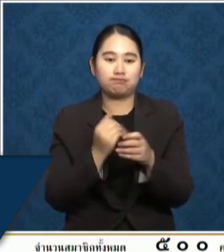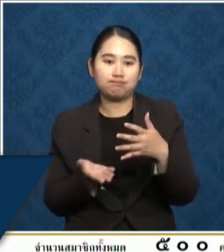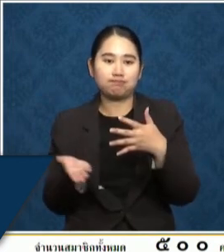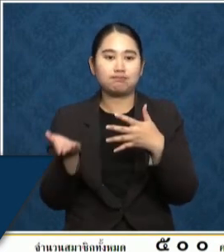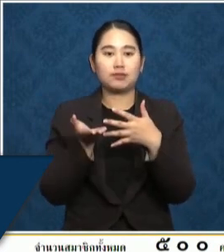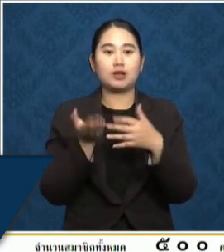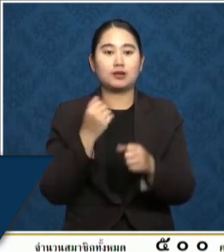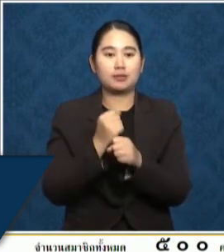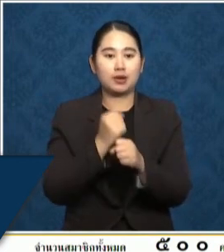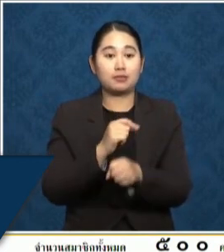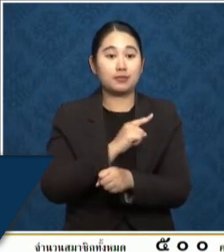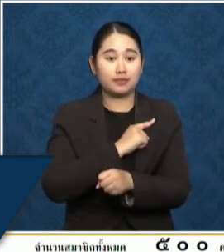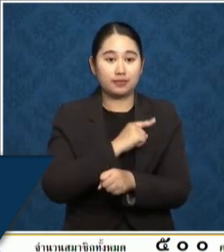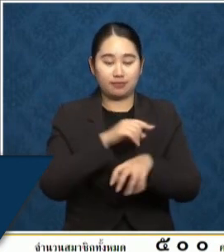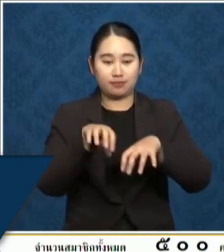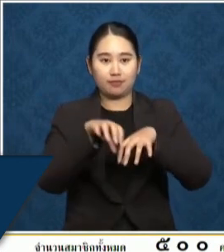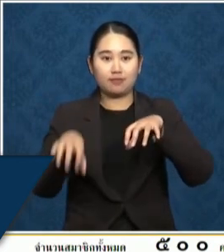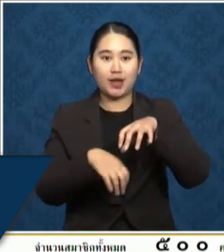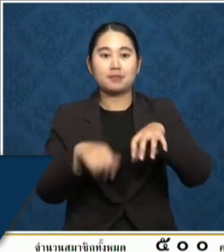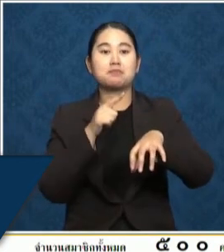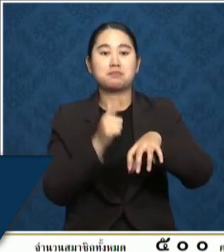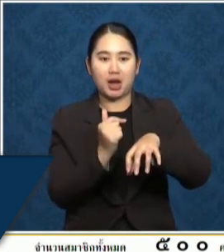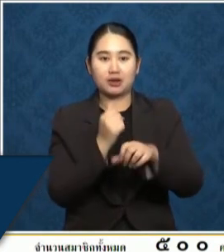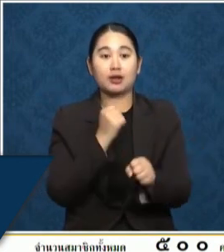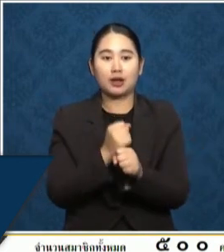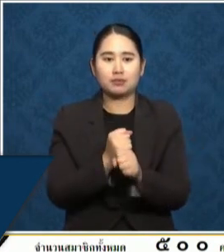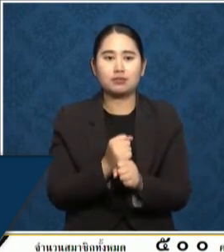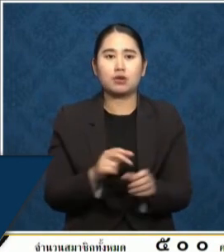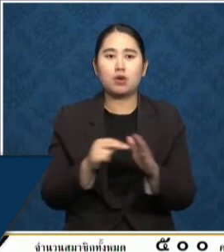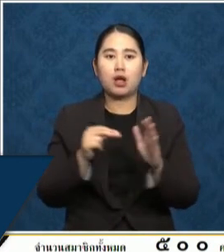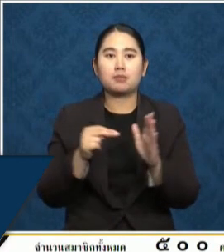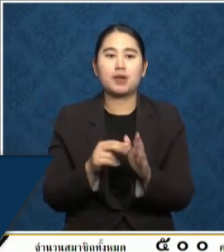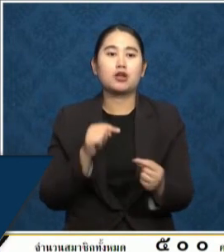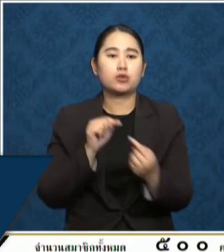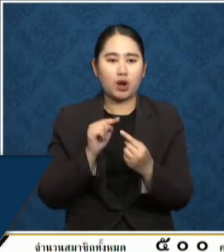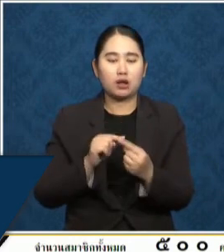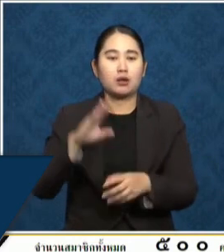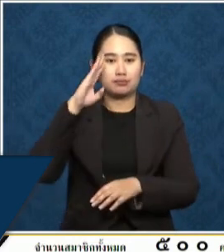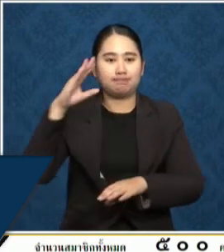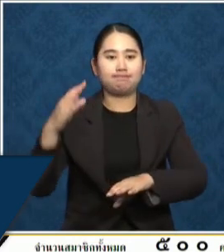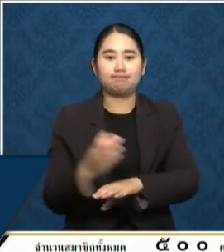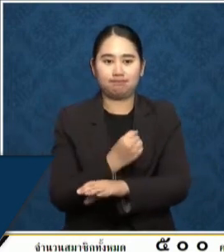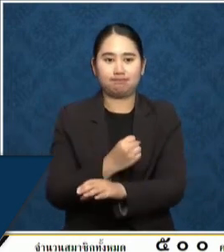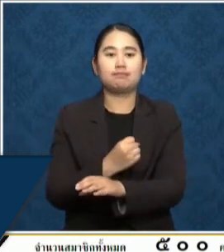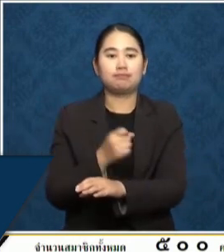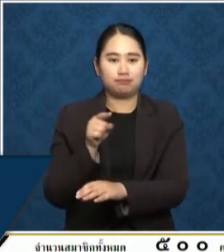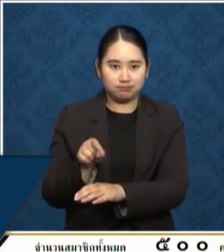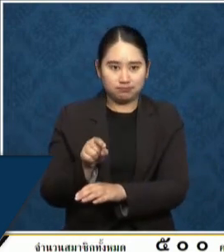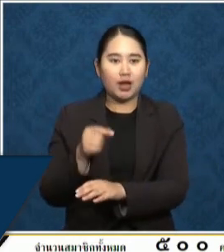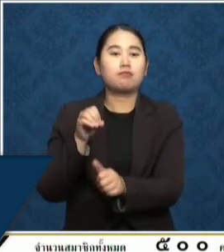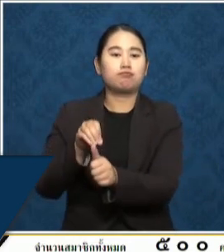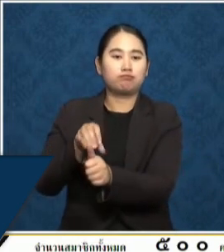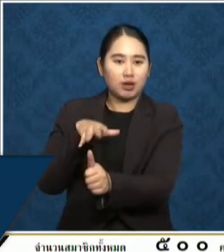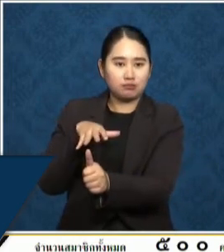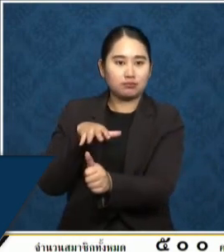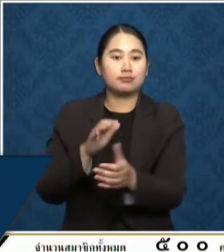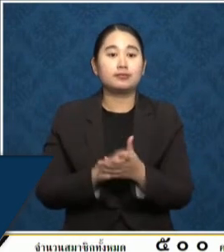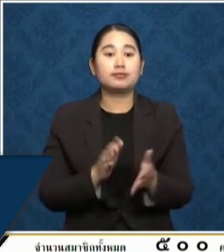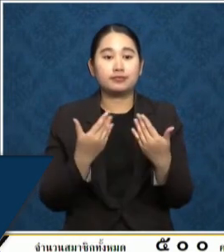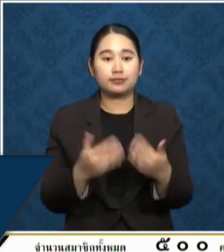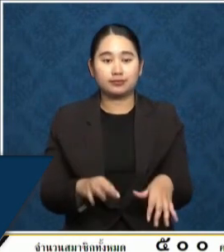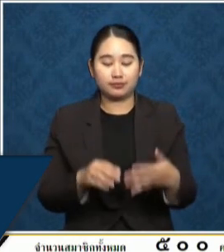หน้าให้ทำหนาที่เป็นหนวยงานหักนี่กเป็มอดะดกข้อที่ 1 ที่เกิดขึ้นจากการใช้ระบบทางหารนำพนเรือน